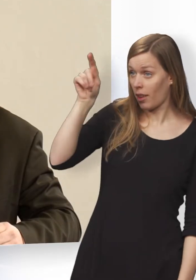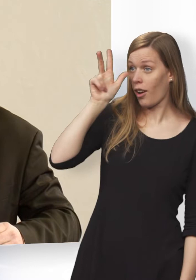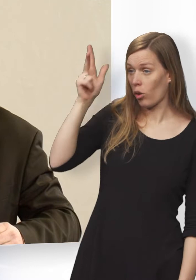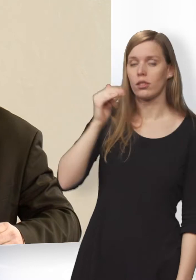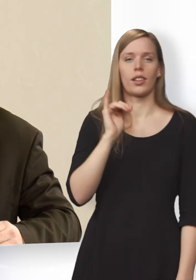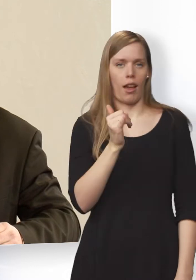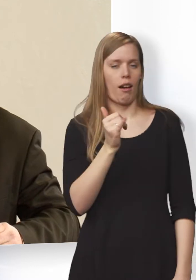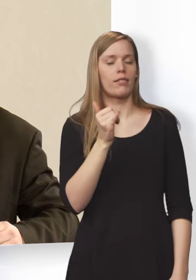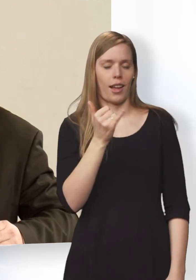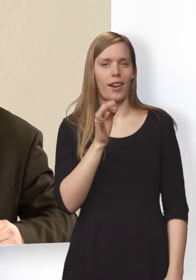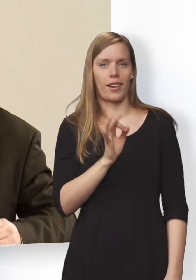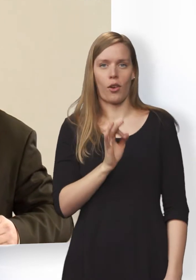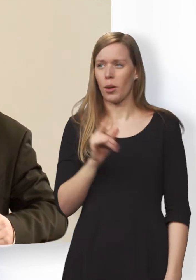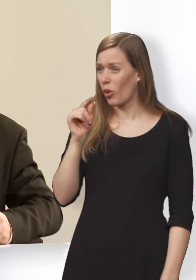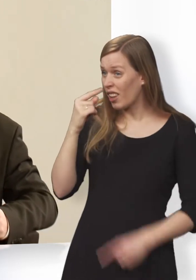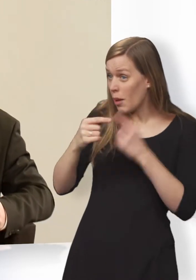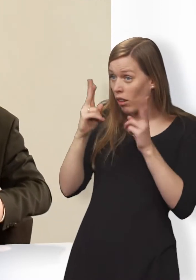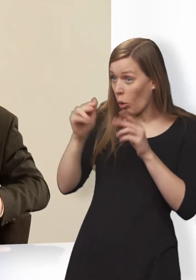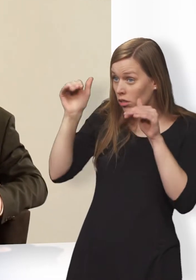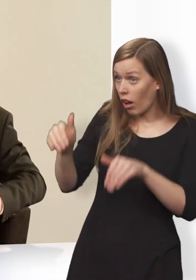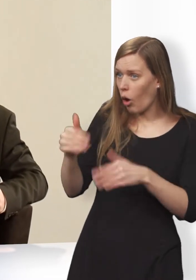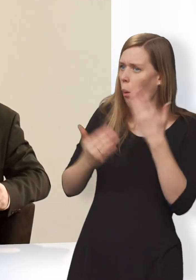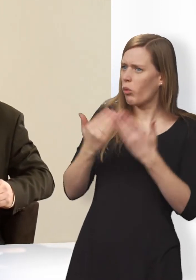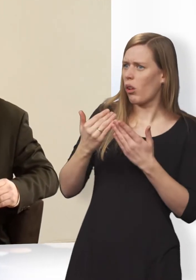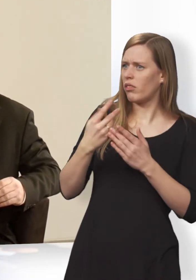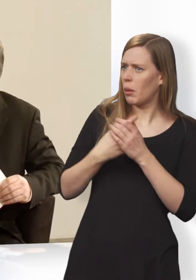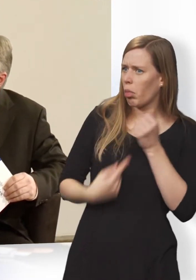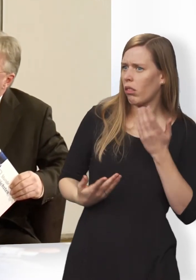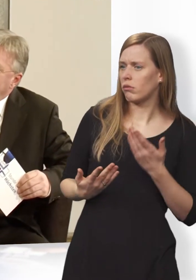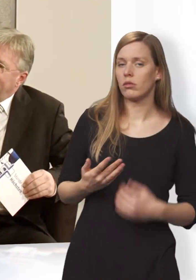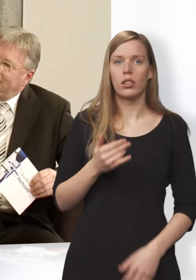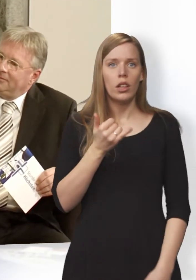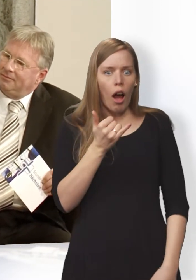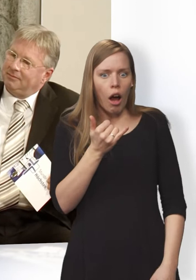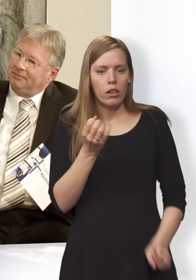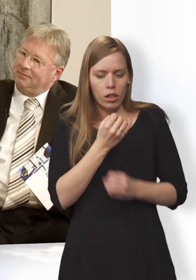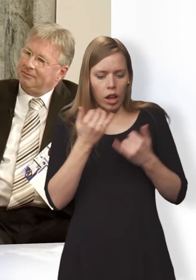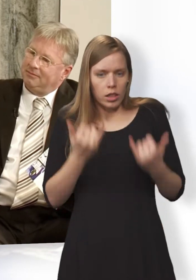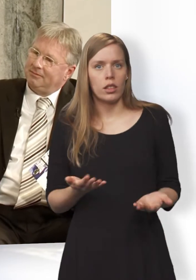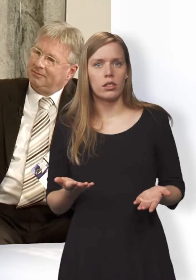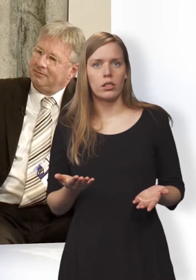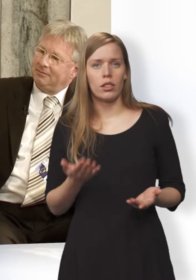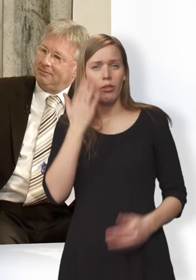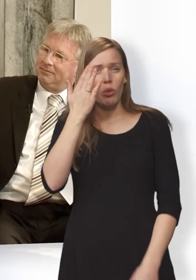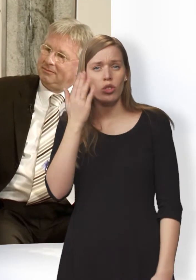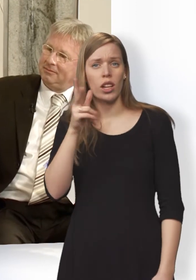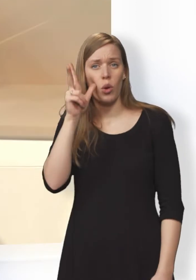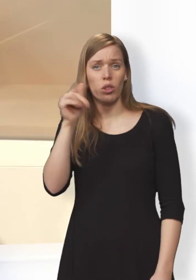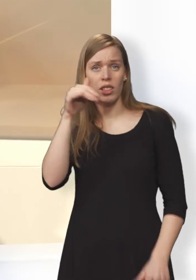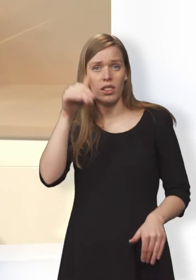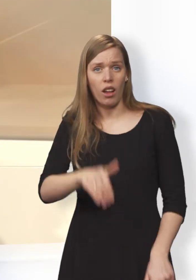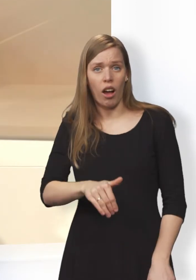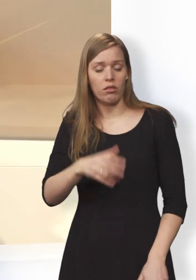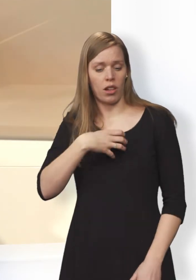genau der ist immer noch da auch wenn man sie so hat hängen lassen ja gerade jetzt ohne könnte ich ja die krankheit nicht